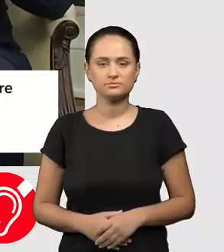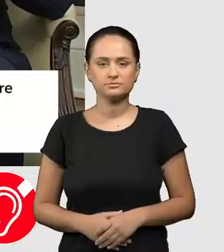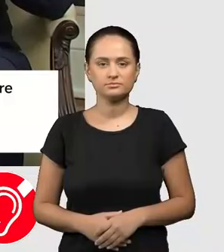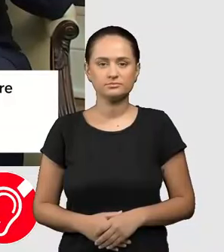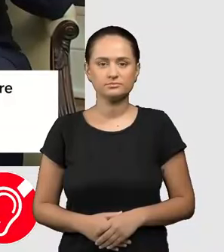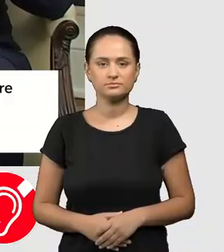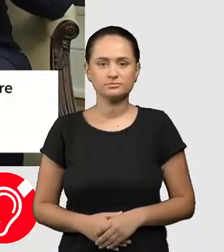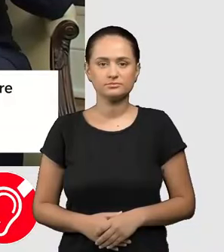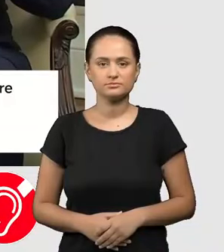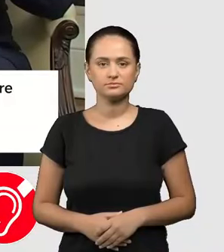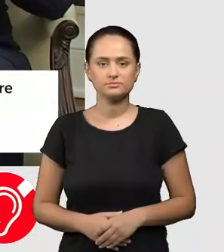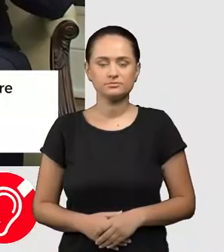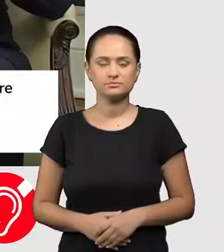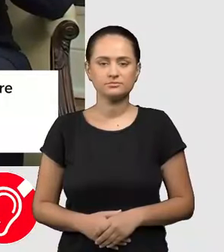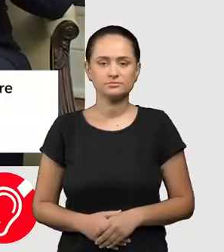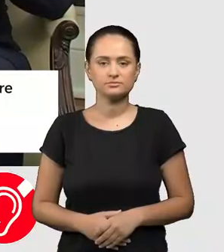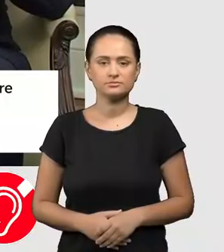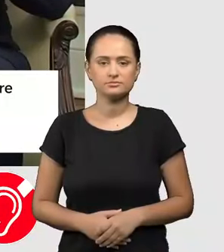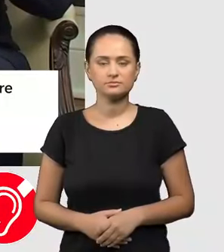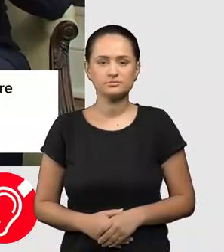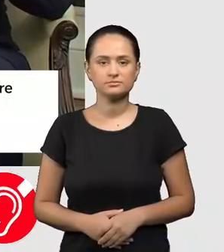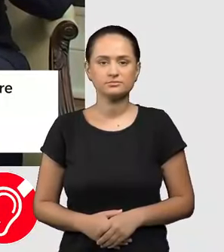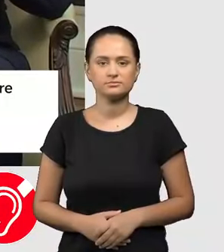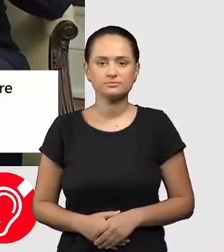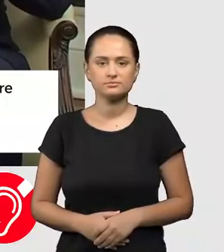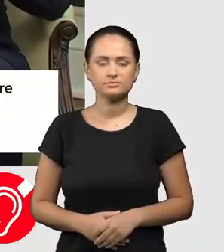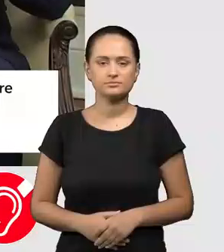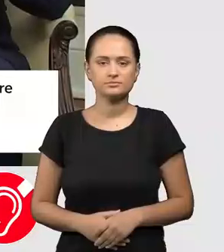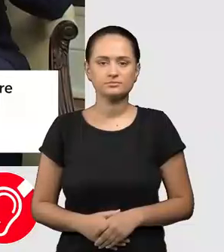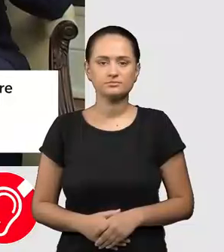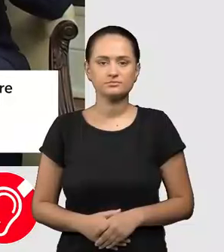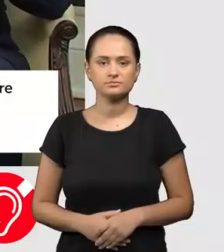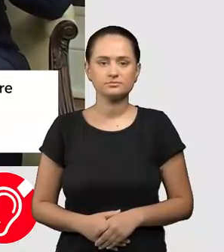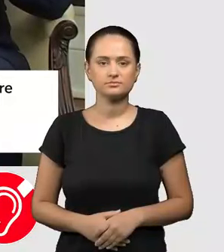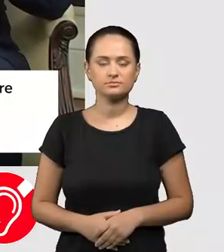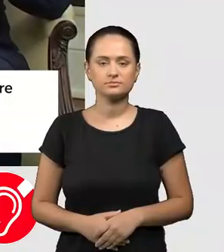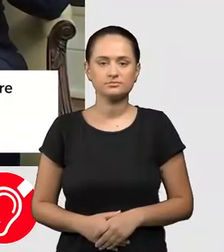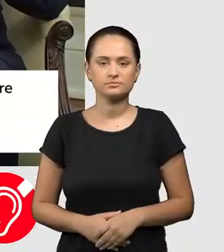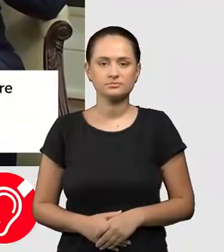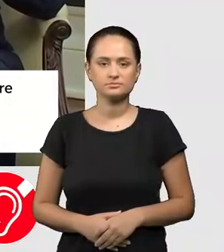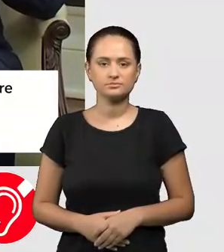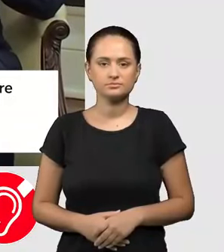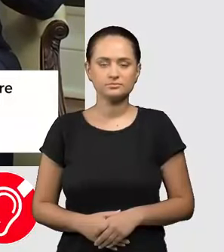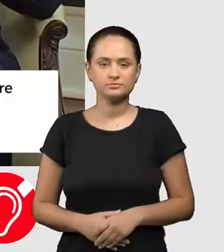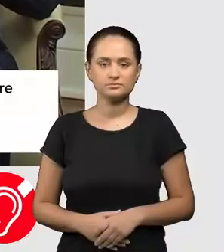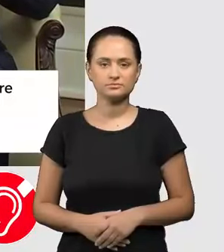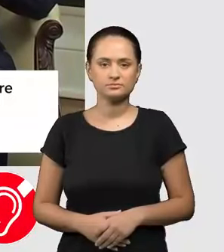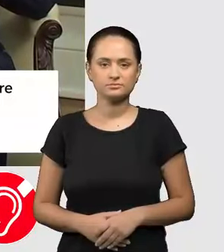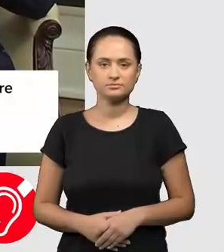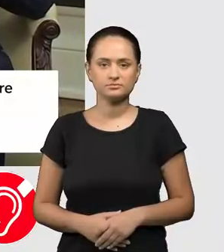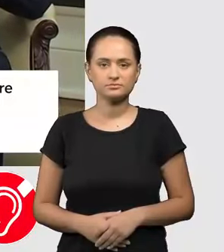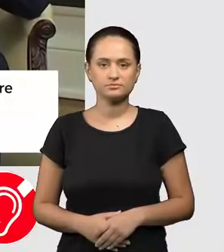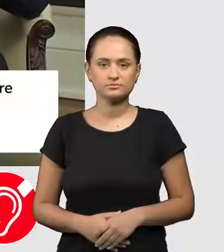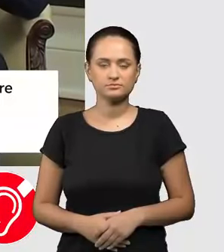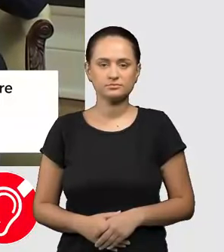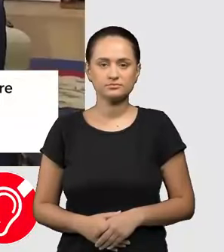Donald Trump. La acest moment, administrația Biden și-a exprimat foarte clar poziția că nu mai susține continuarea războiului din Gaza.